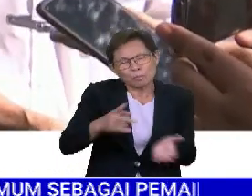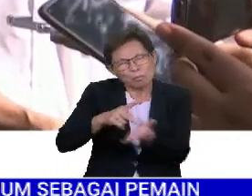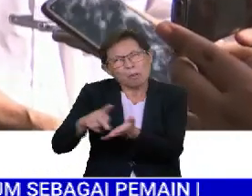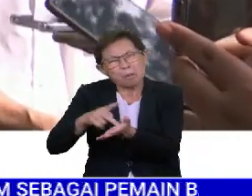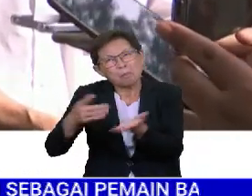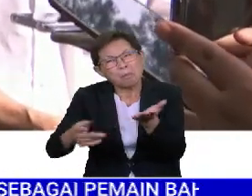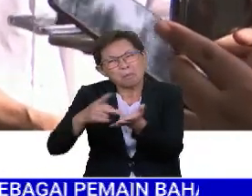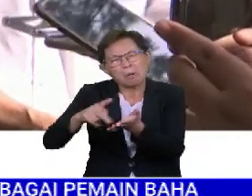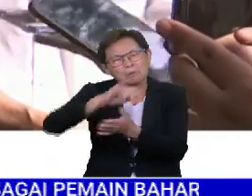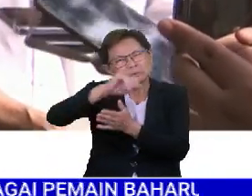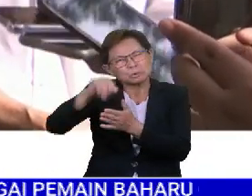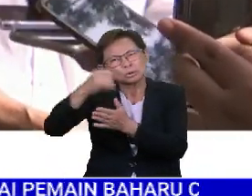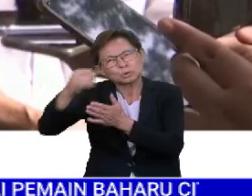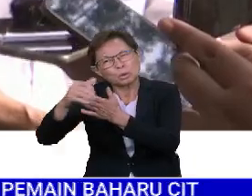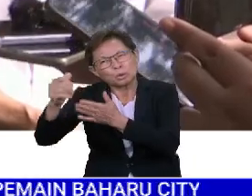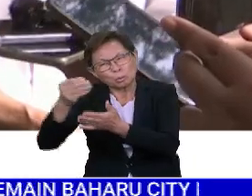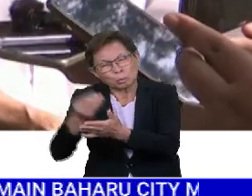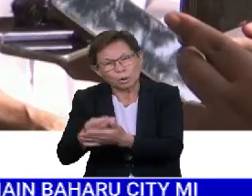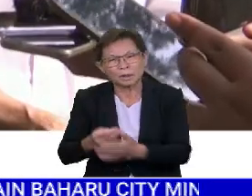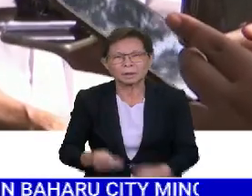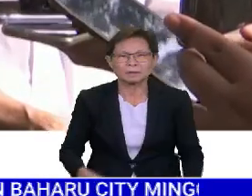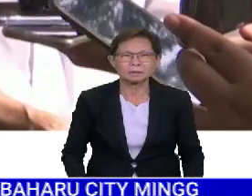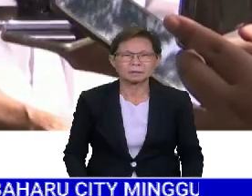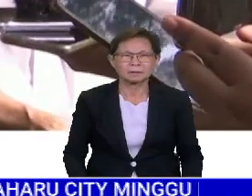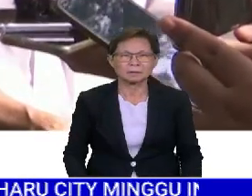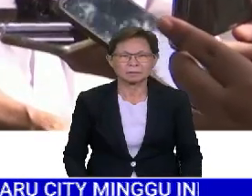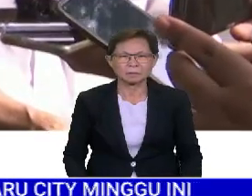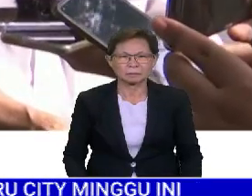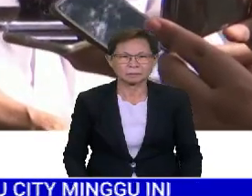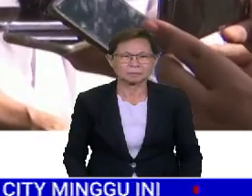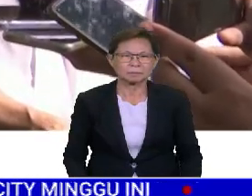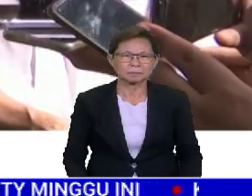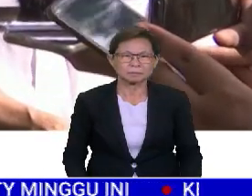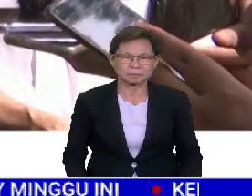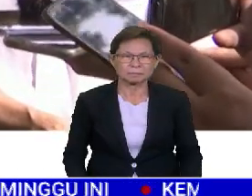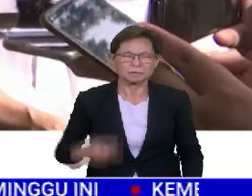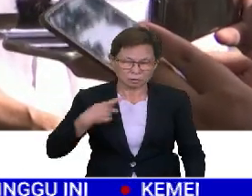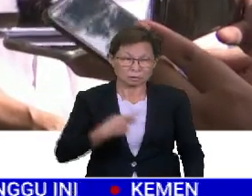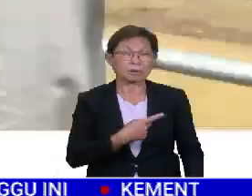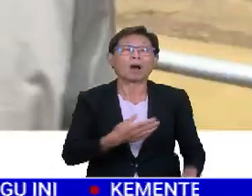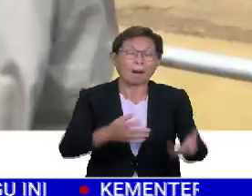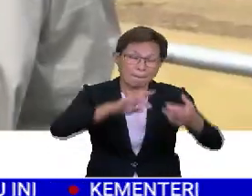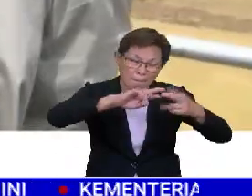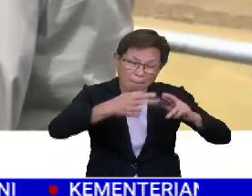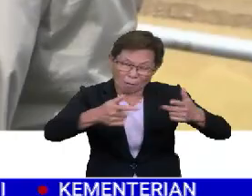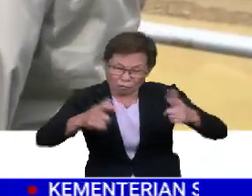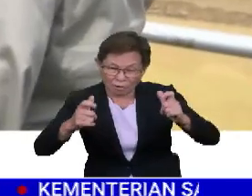kos jutaan ringgit. Kita akan usahakan supaya dia dapat diperbaiki segera.